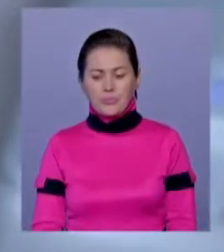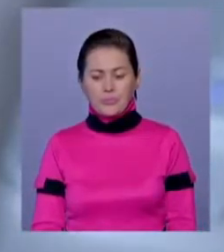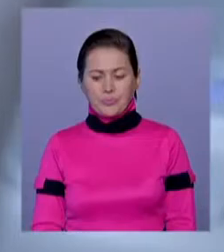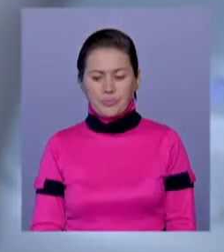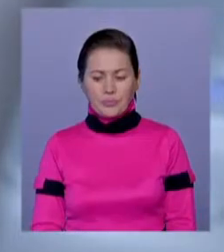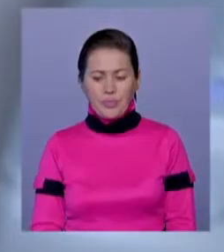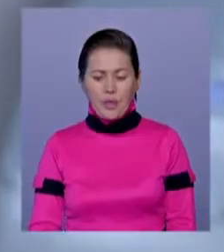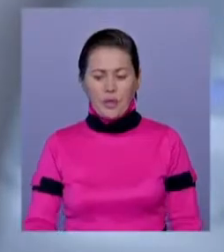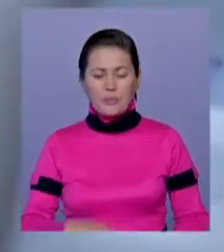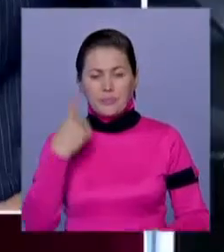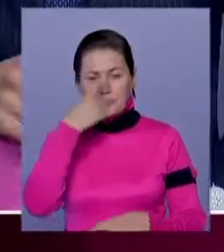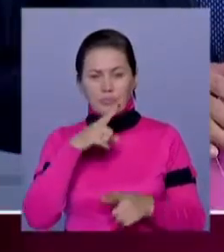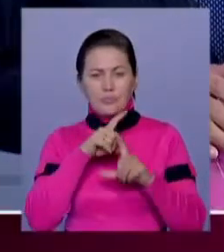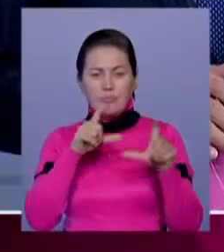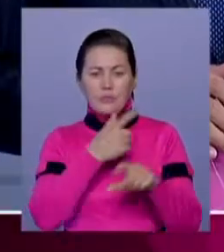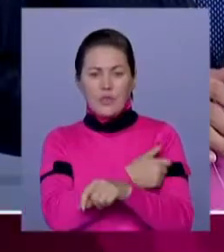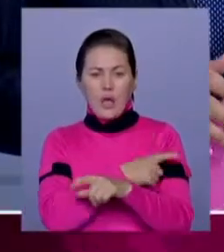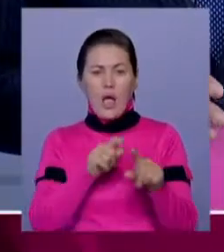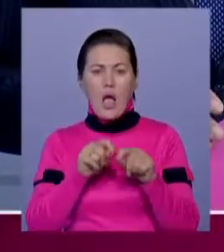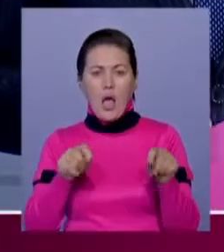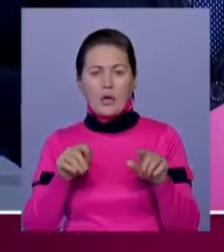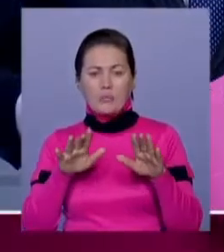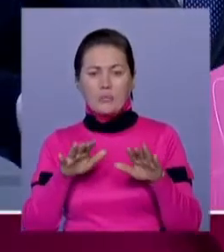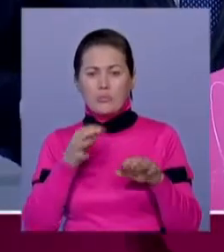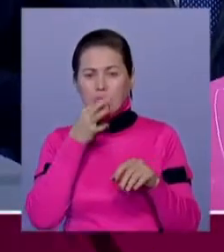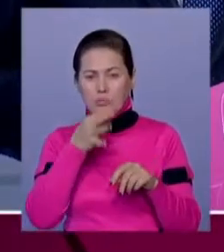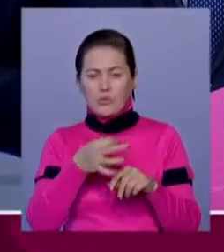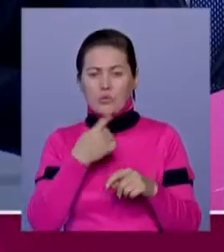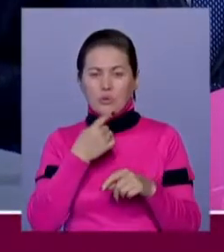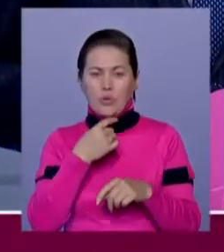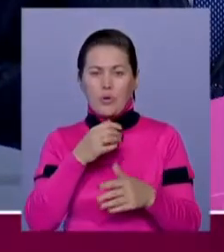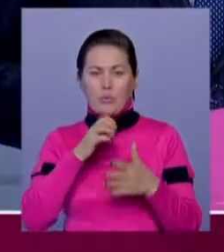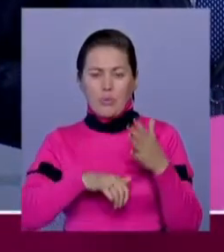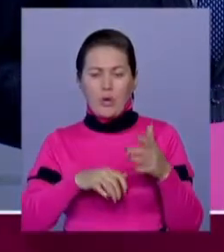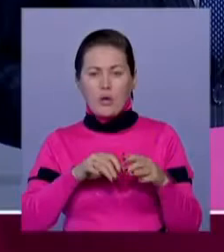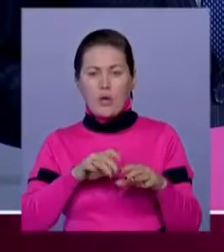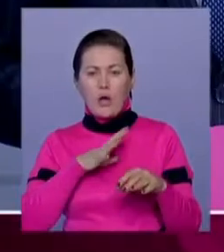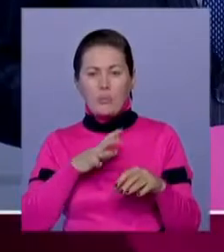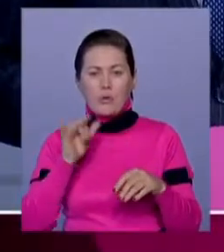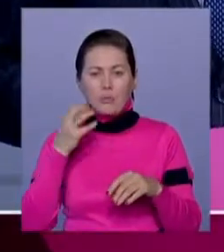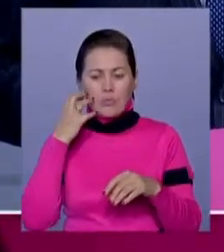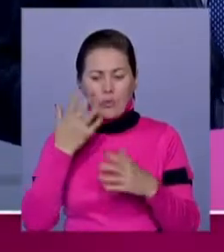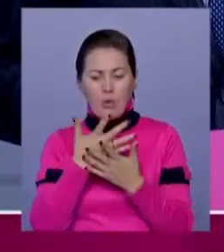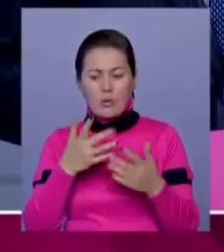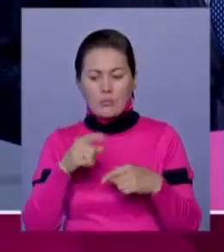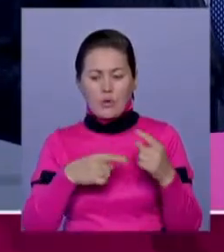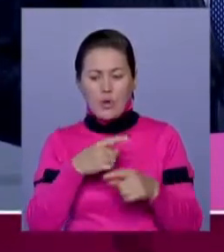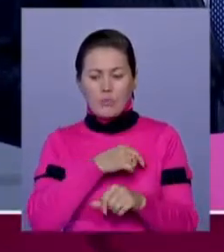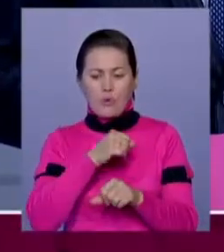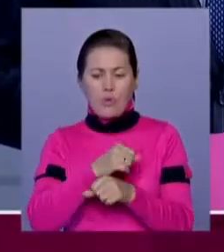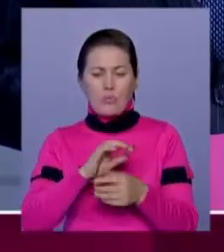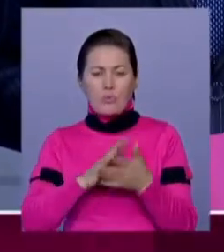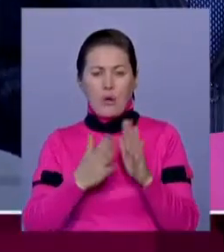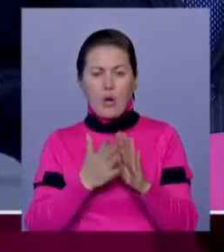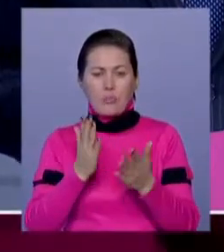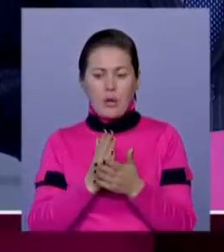Десекте жеке клиникалардың жұмысын ашық деп айтуы қиынырақ. Бірақ түсік жасатпай қыздардың жүктілігін түрлі препараттар арқылы да тоқтататын жағдайлар